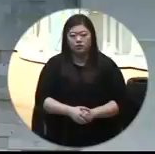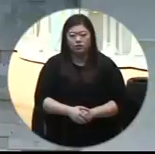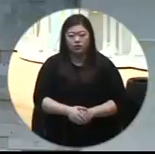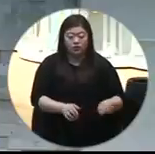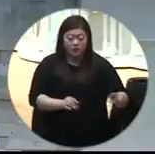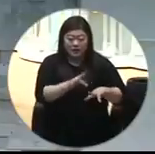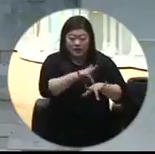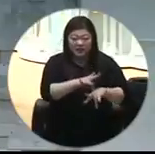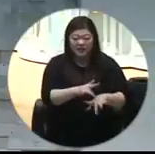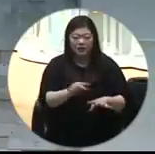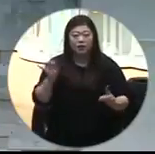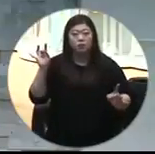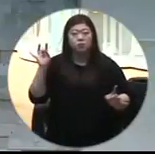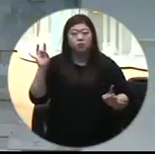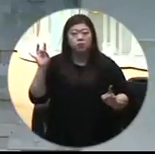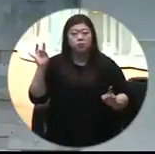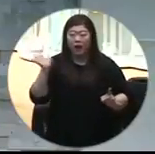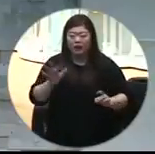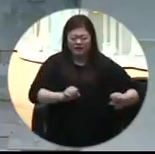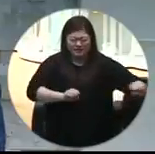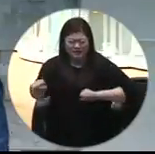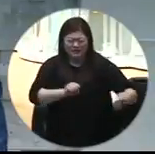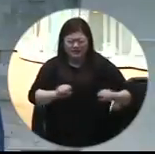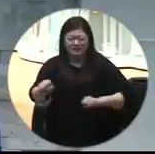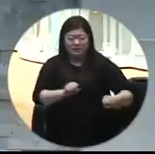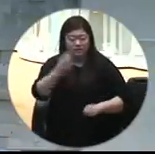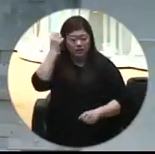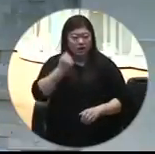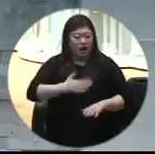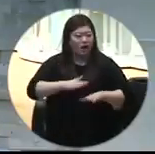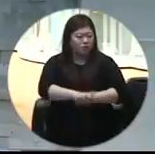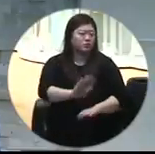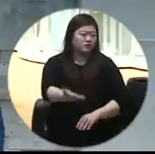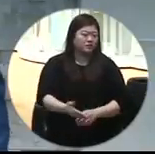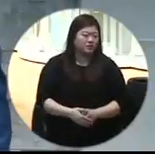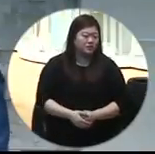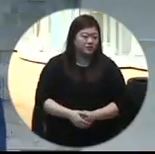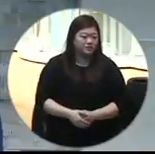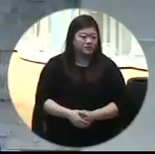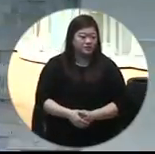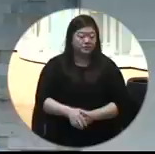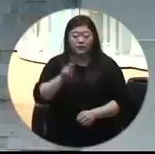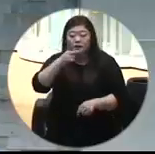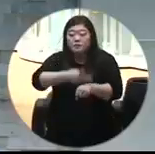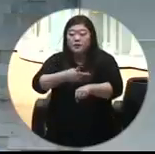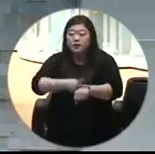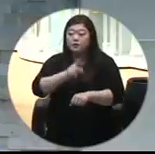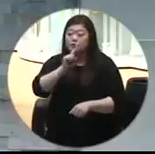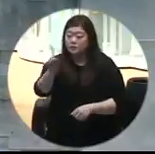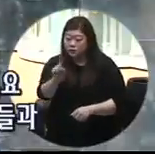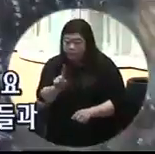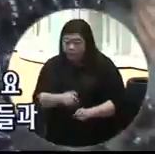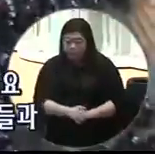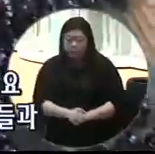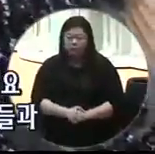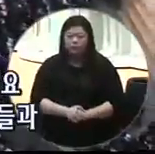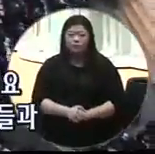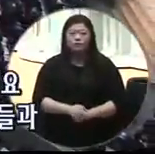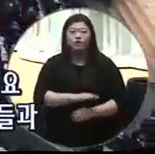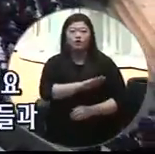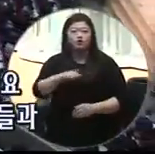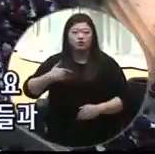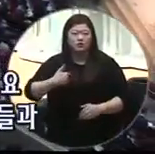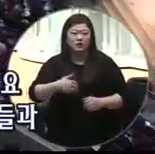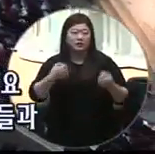있다는 사실을 기억해야 돼요. 그래서 에베소 6장 12절에 사도 바울이 이렇게 강조합니다. 우리의